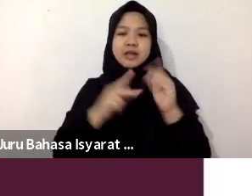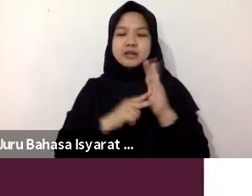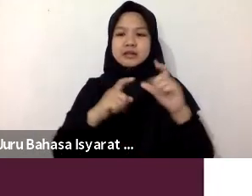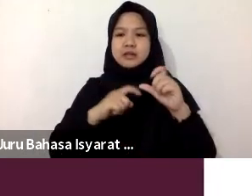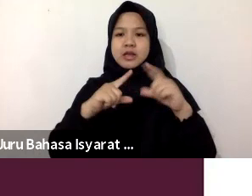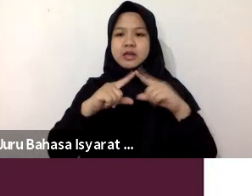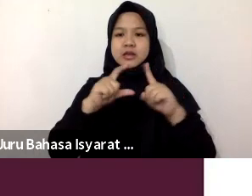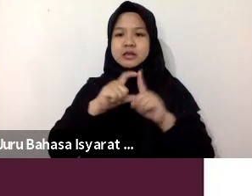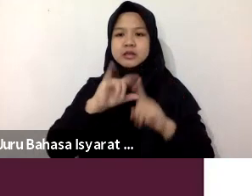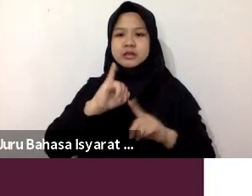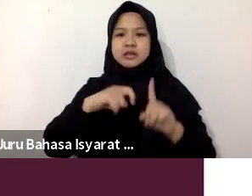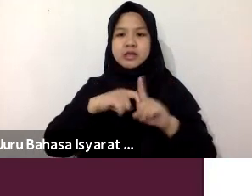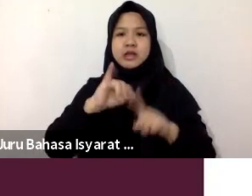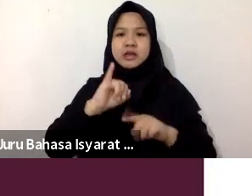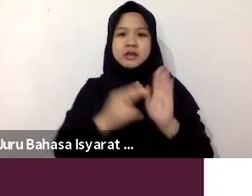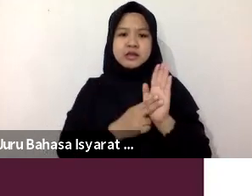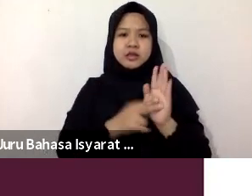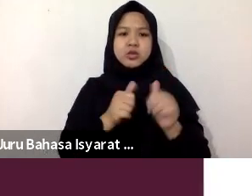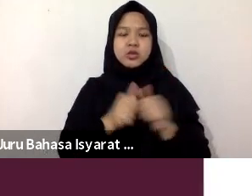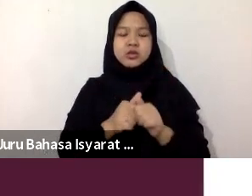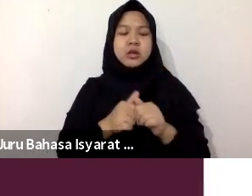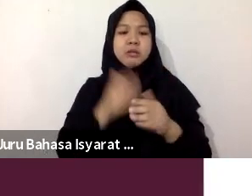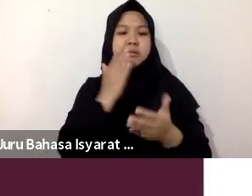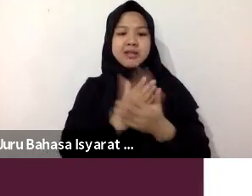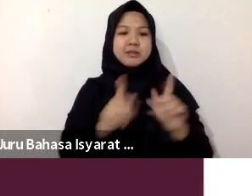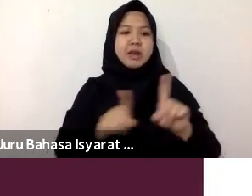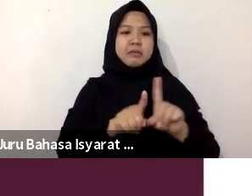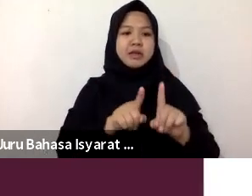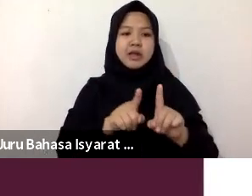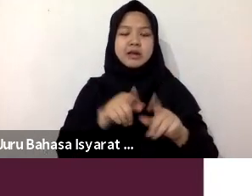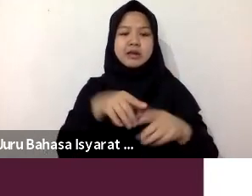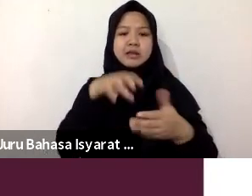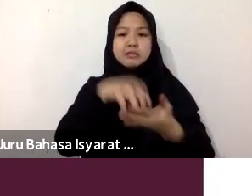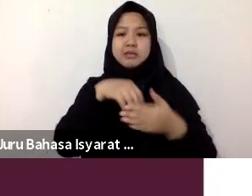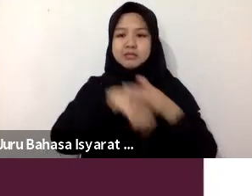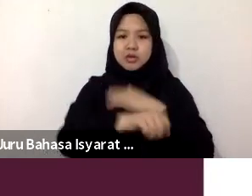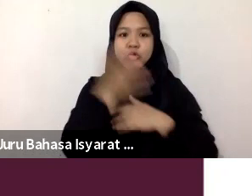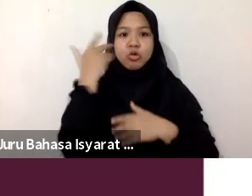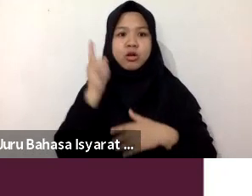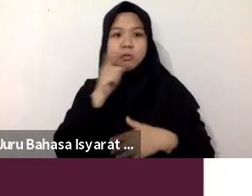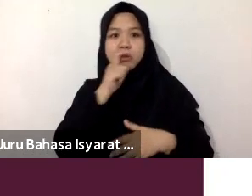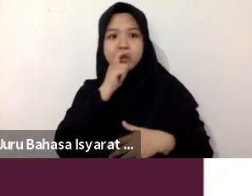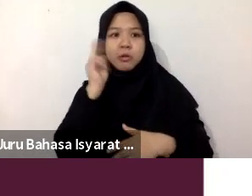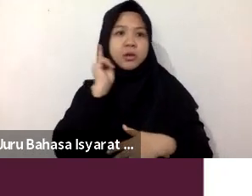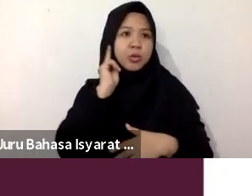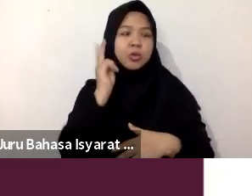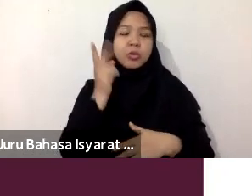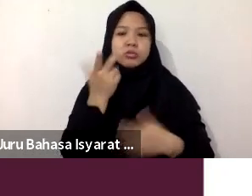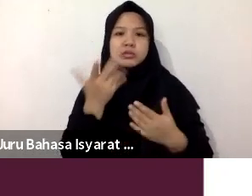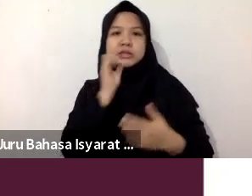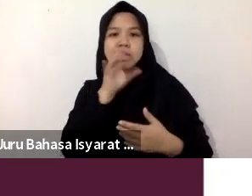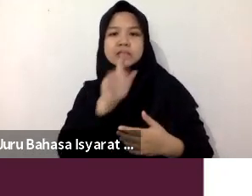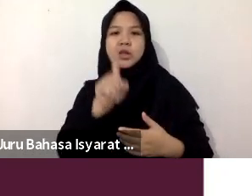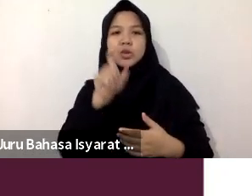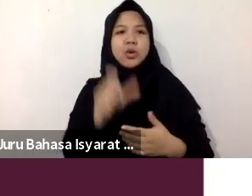Ini membatasi pendamping kelahiran di ruang bersalin. Dulu harus biasanya ada ibu, ada bapak gitu, meskipun disarankan 1 orang.